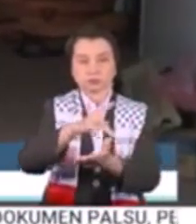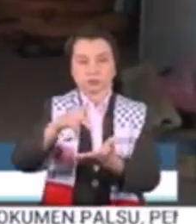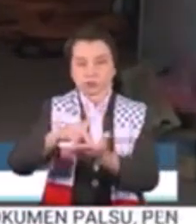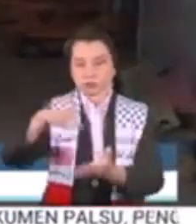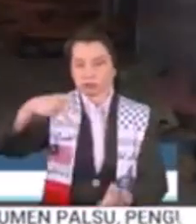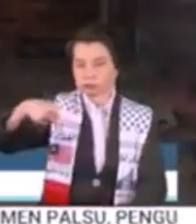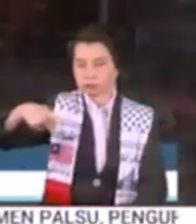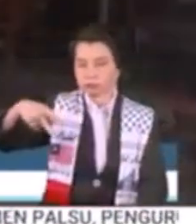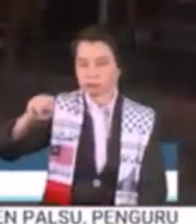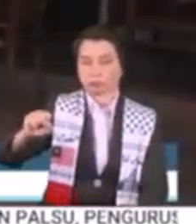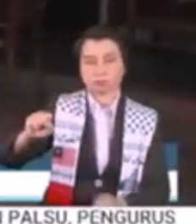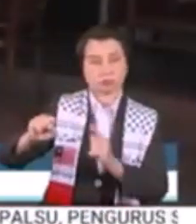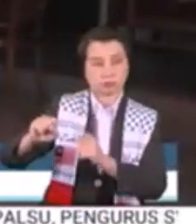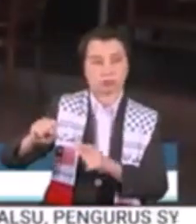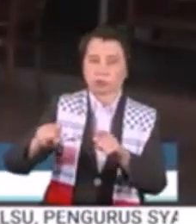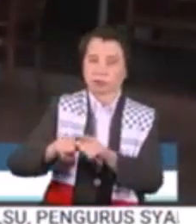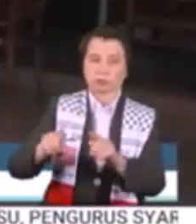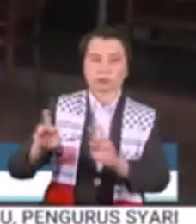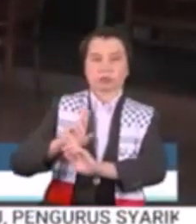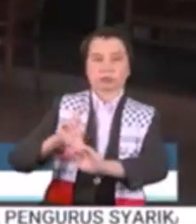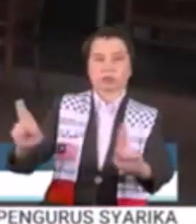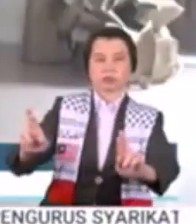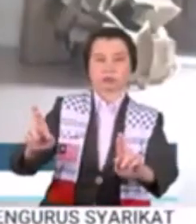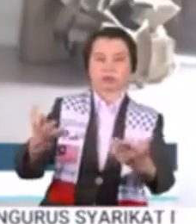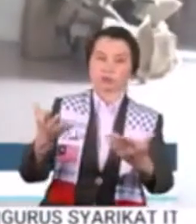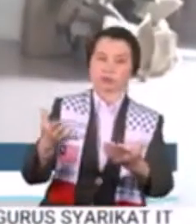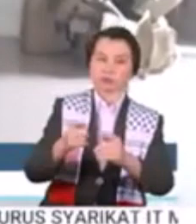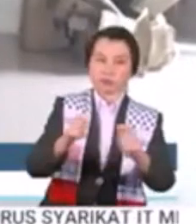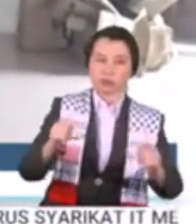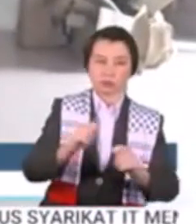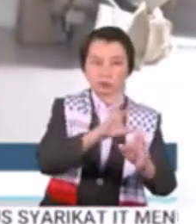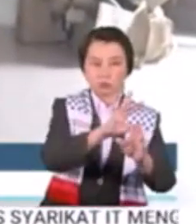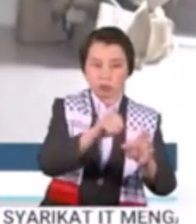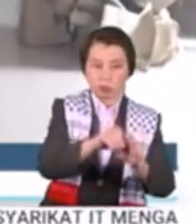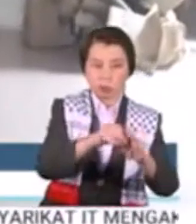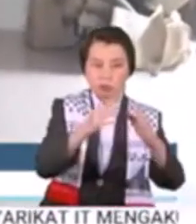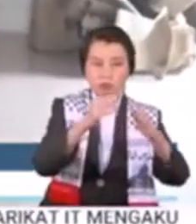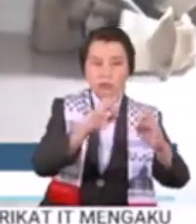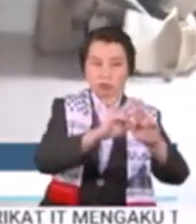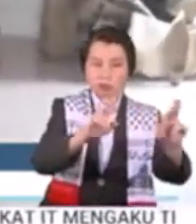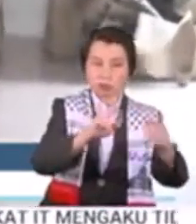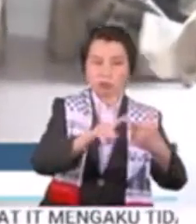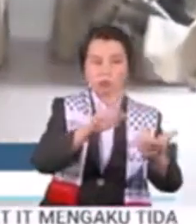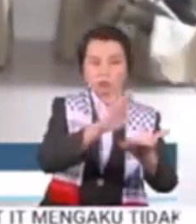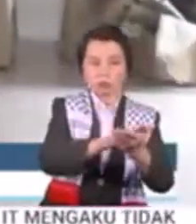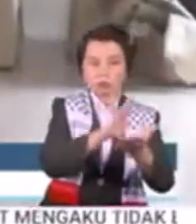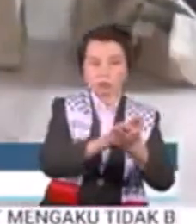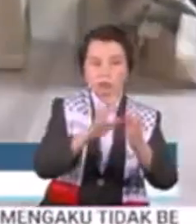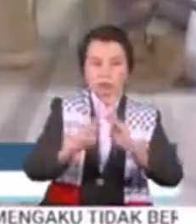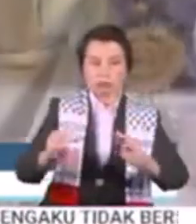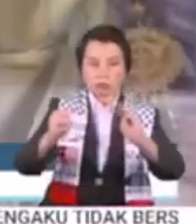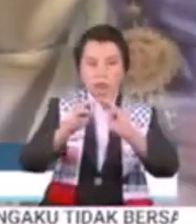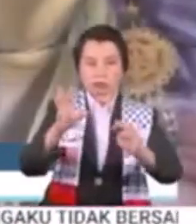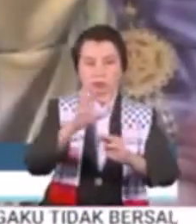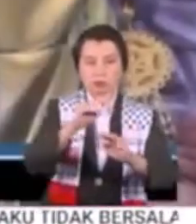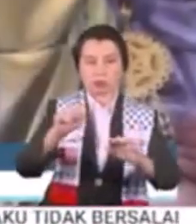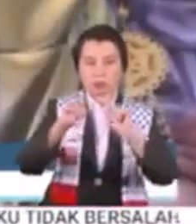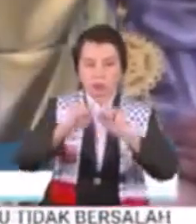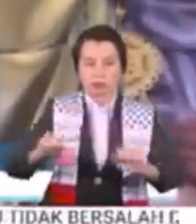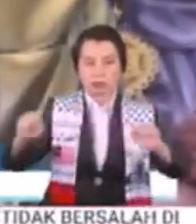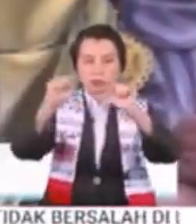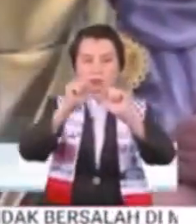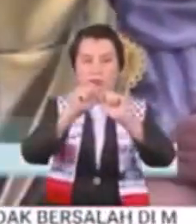pemindahan sementara PPS turut disediakan. Antara lokasi terlibat, balai raya, sekolah, masjid dan surau.